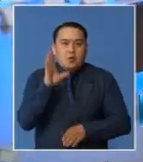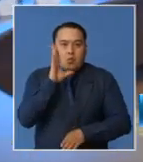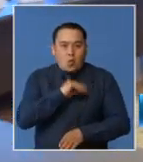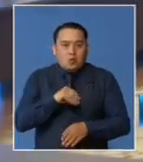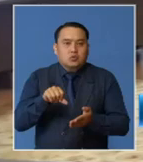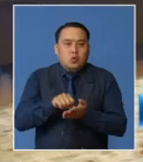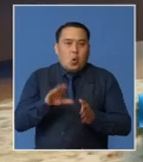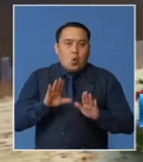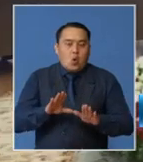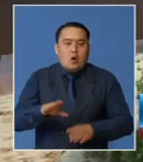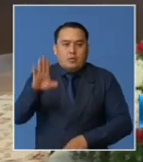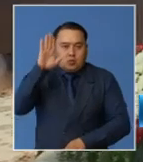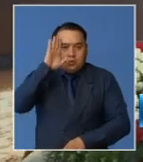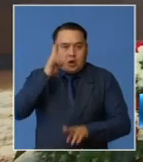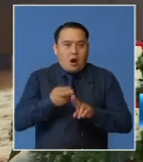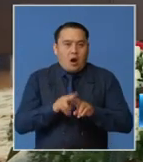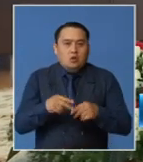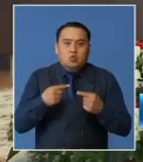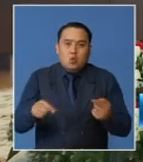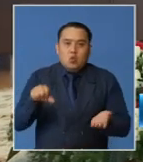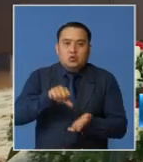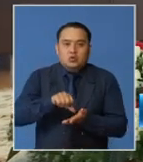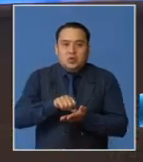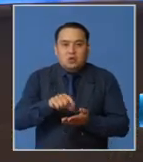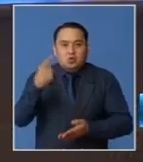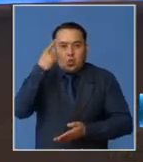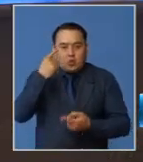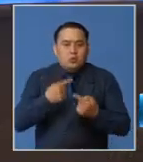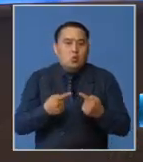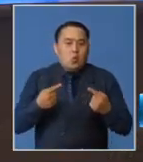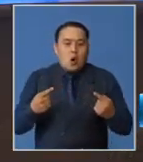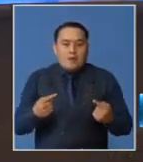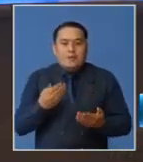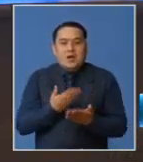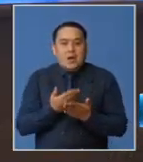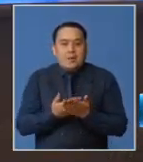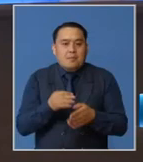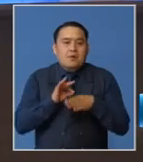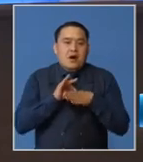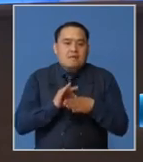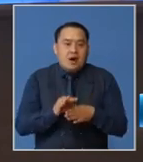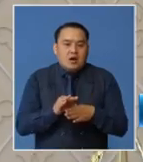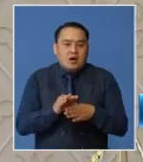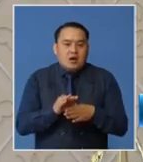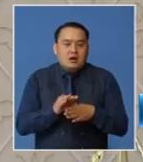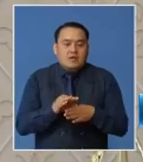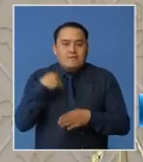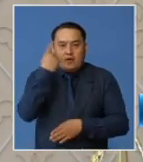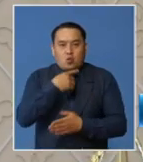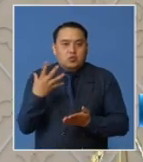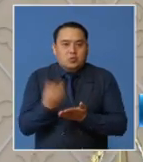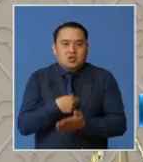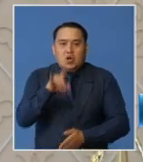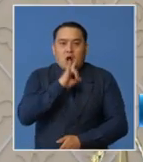именно представители сильного пола. Однако другие участники встречи считают иначе. В пример, они приводят таких видных и